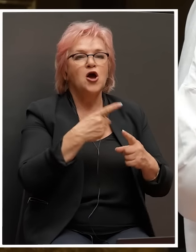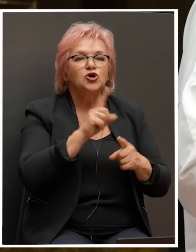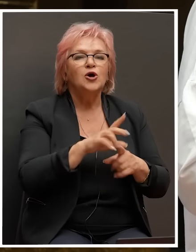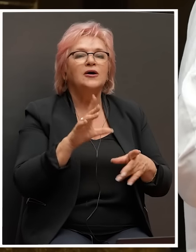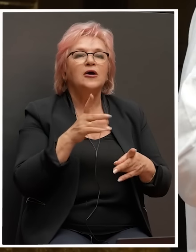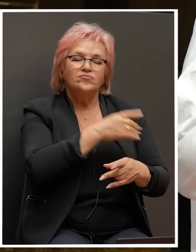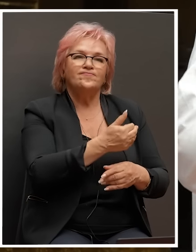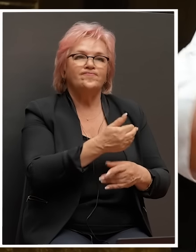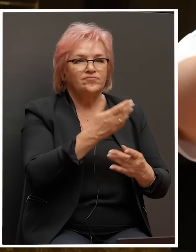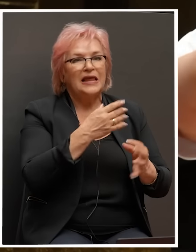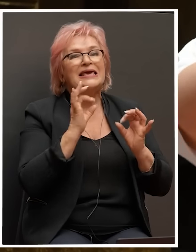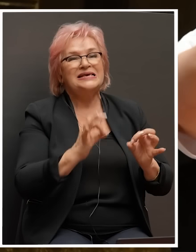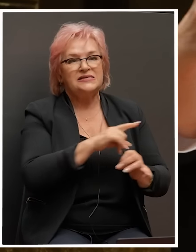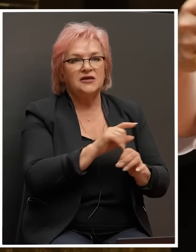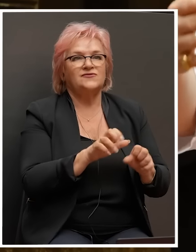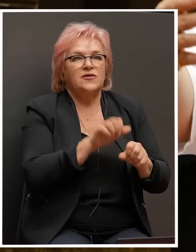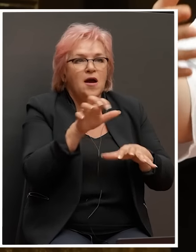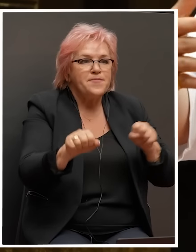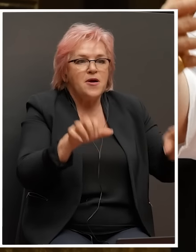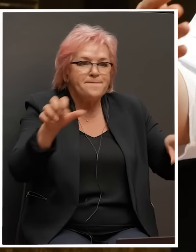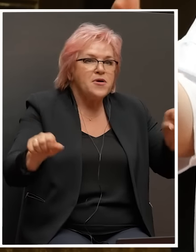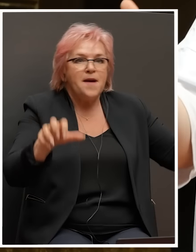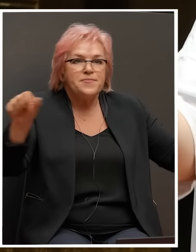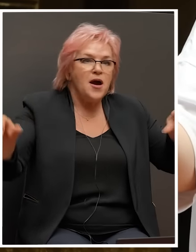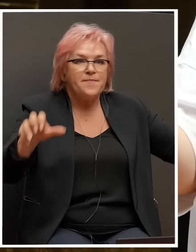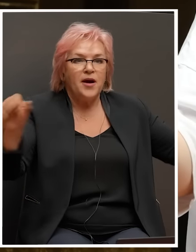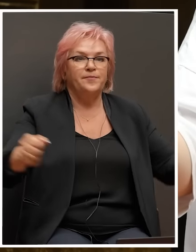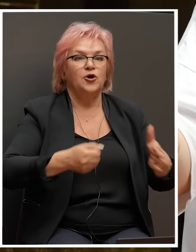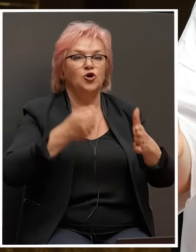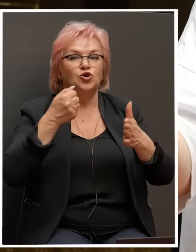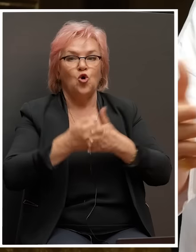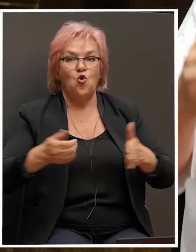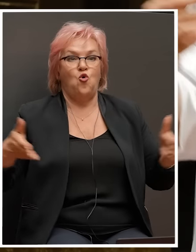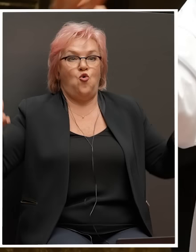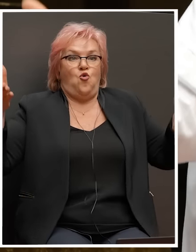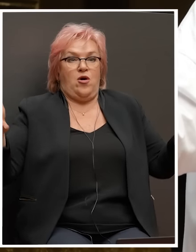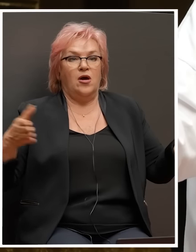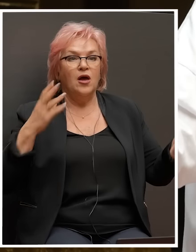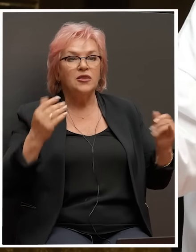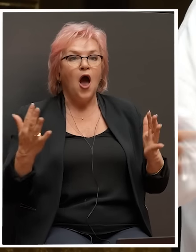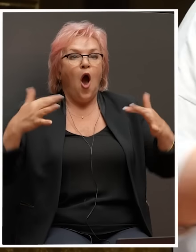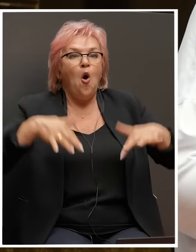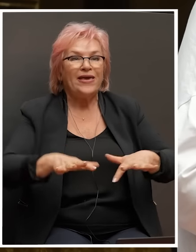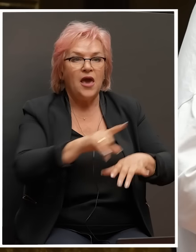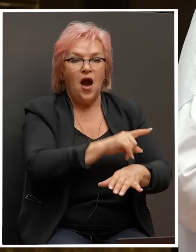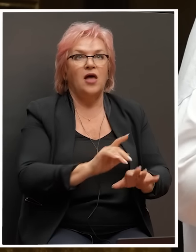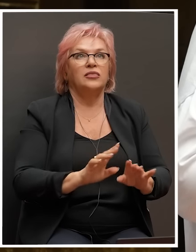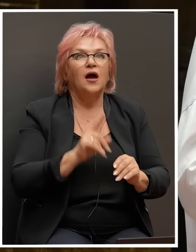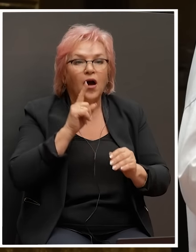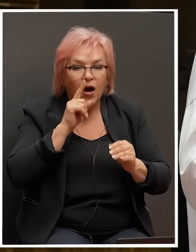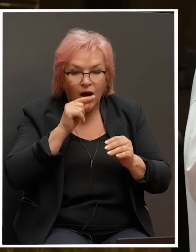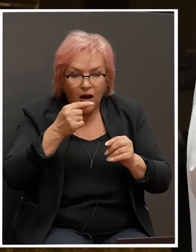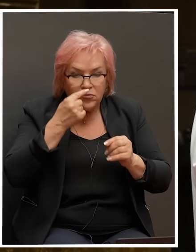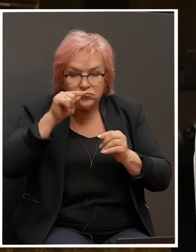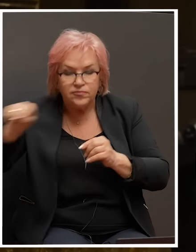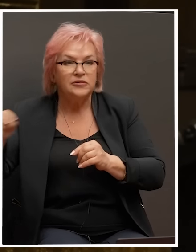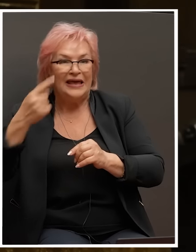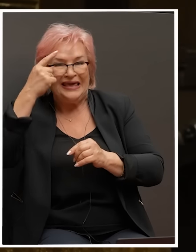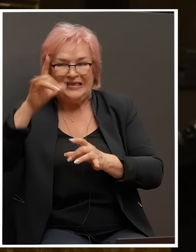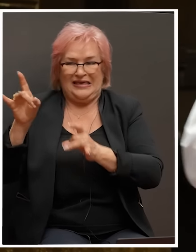естественно. Ну, просто они шли, пока не дошли до какого-то предела, когда, ну, океан не переплывешь. В Индию тоже они